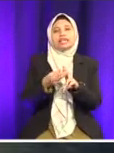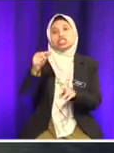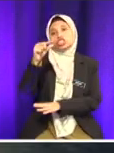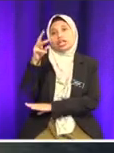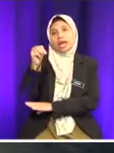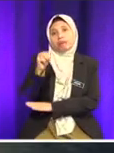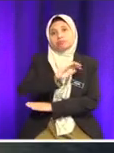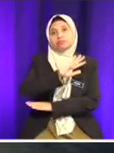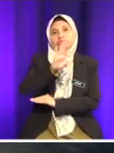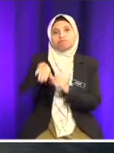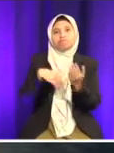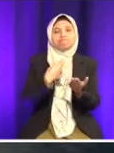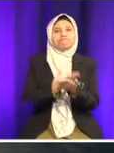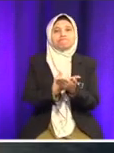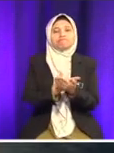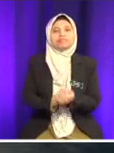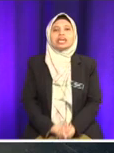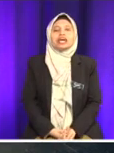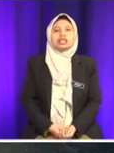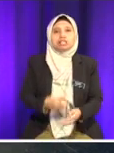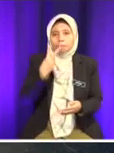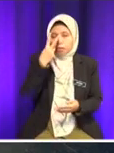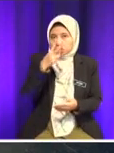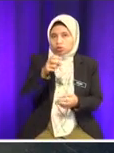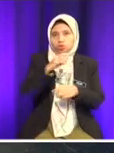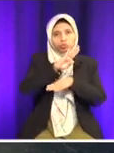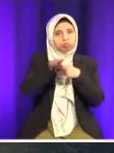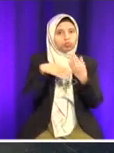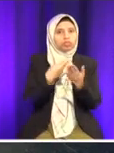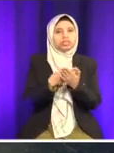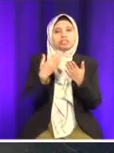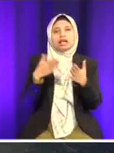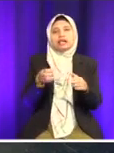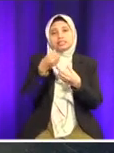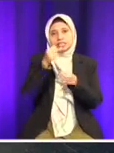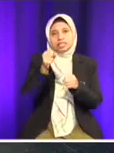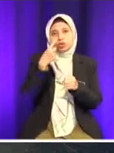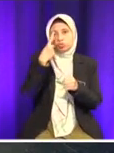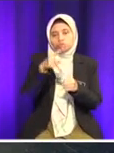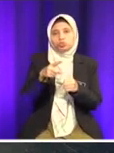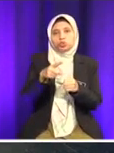ini Hai semua Oke nampaknya semua pondasi dia semudah semangat